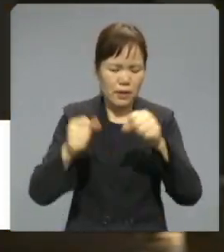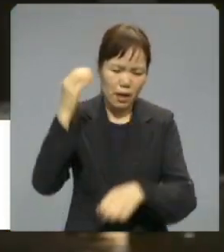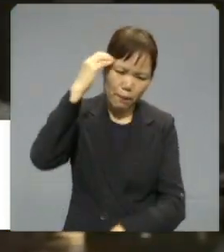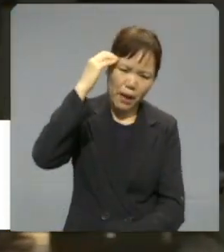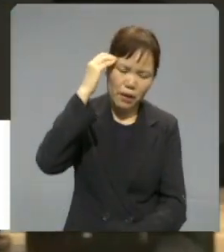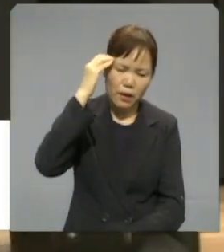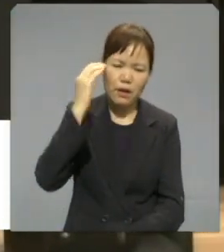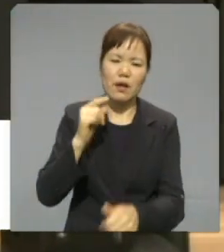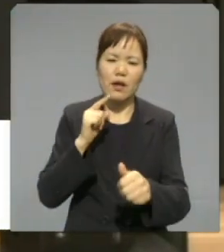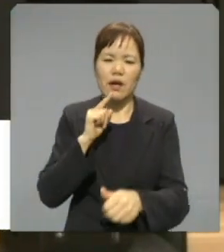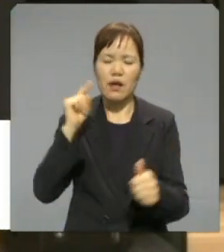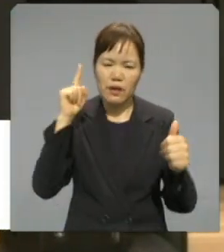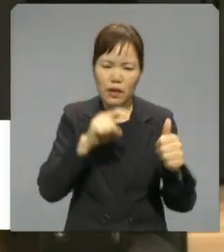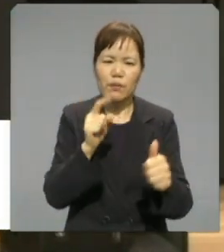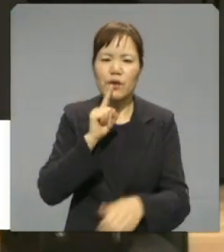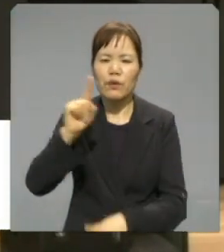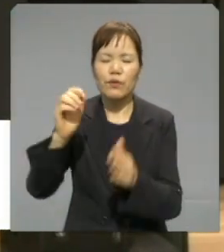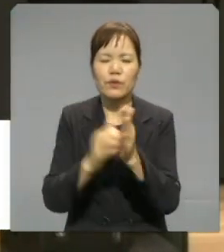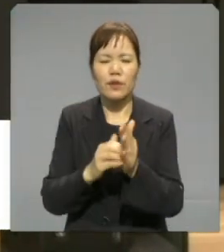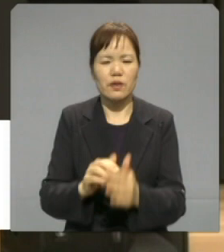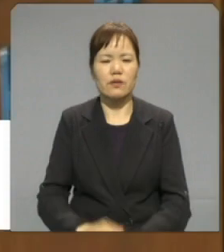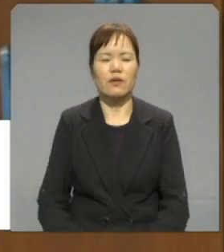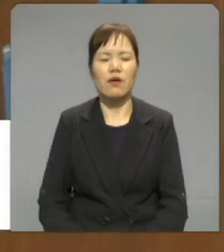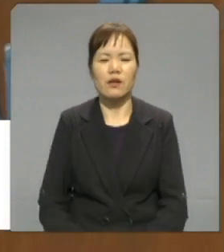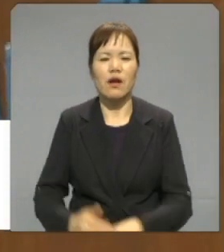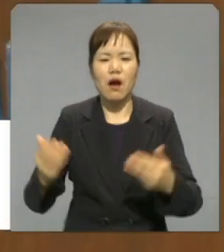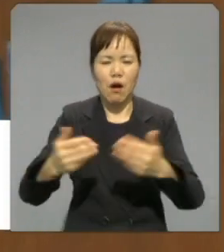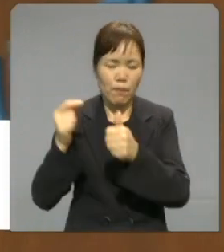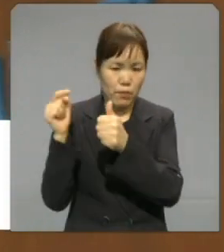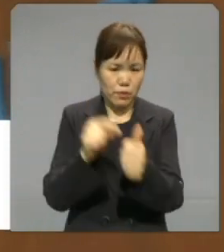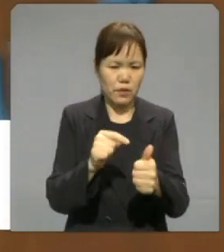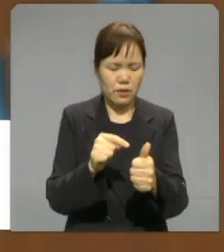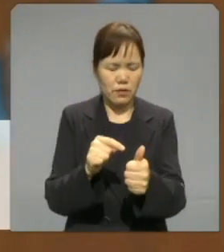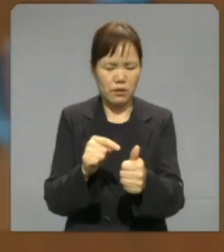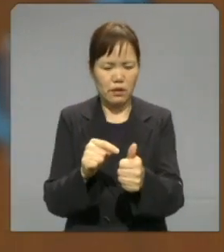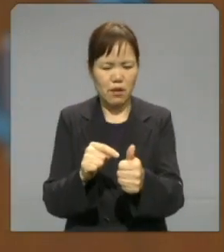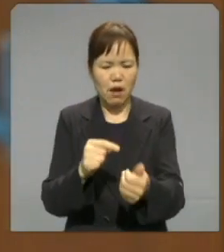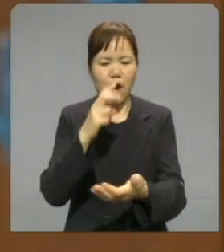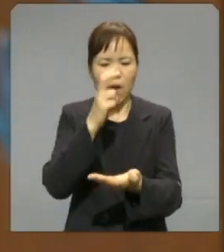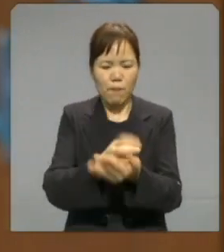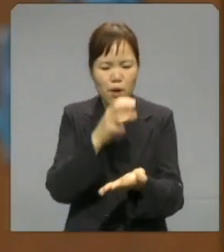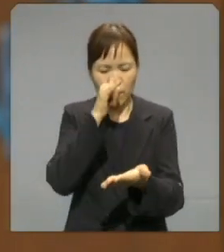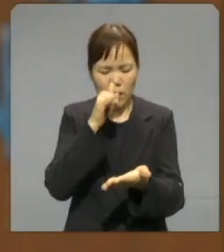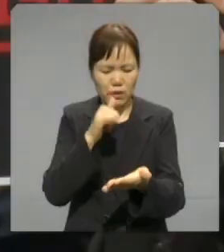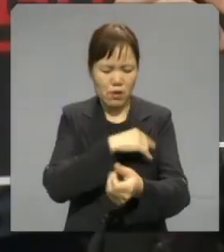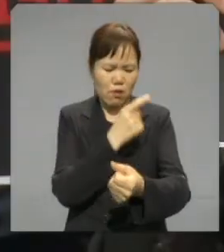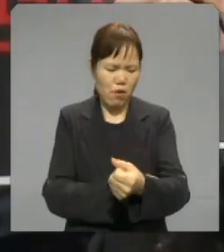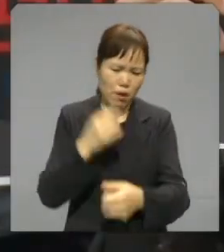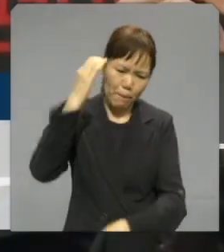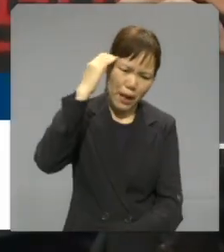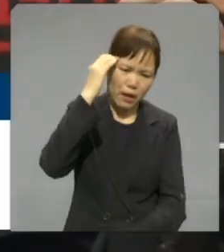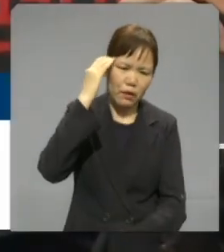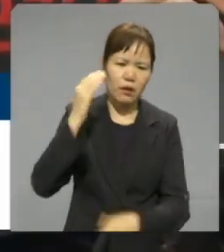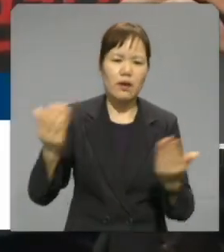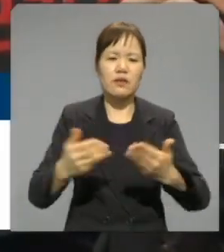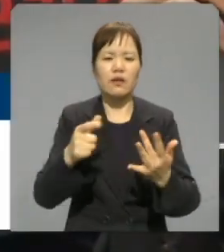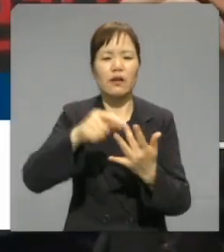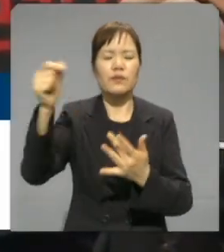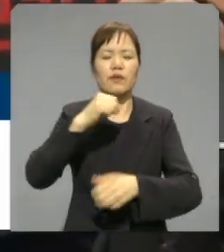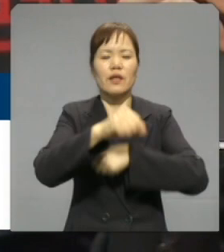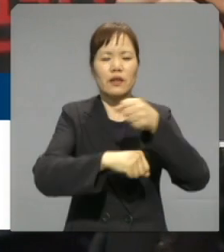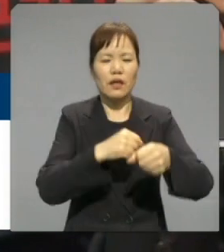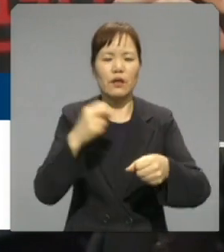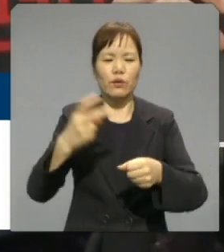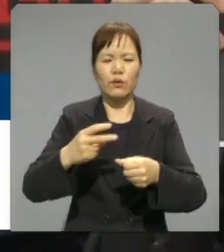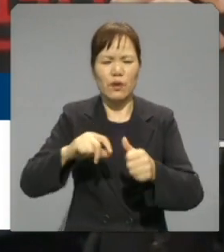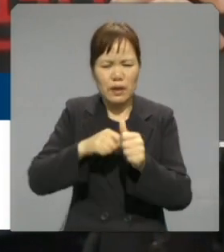위해습니다 헌 보장된 정당를 했다는 겁니다 직업선택의 자유